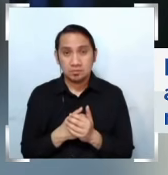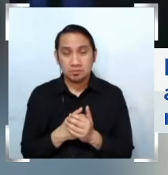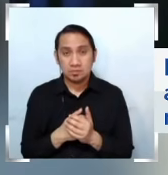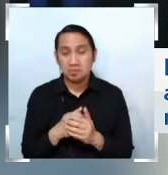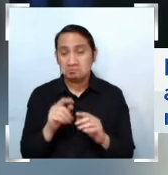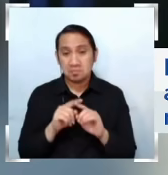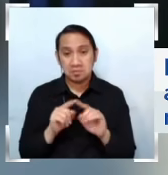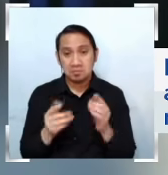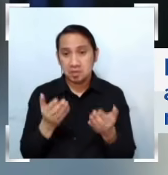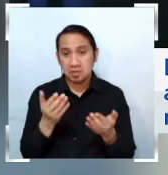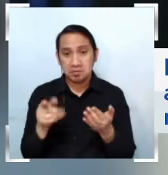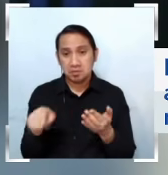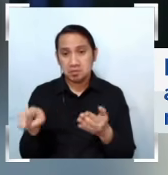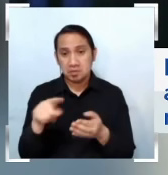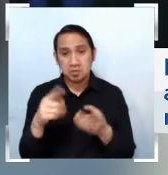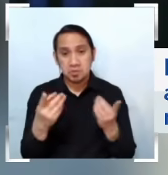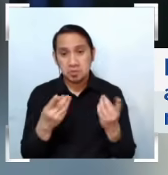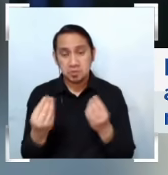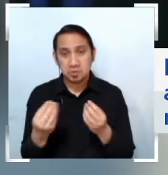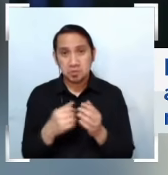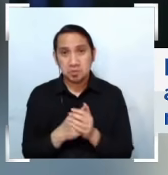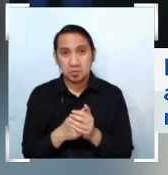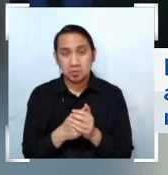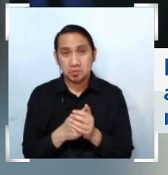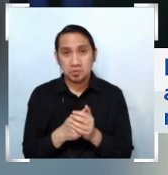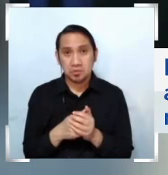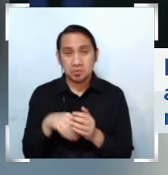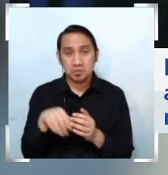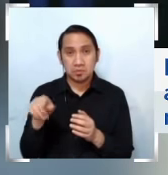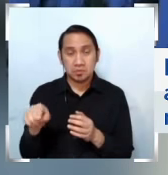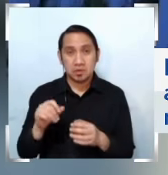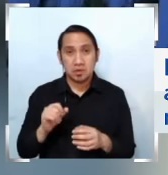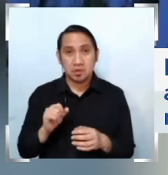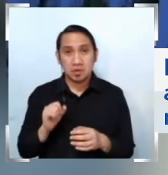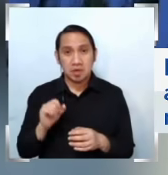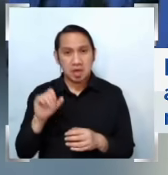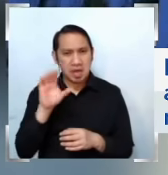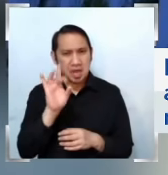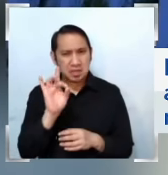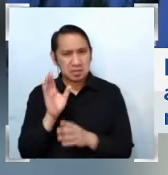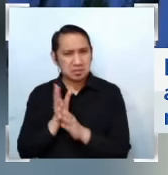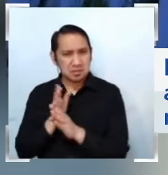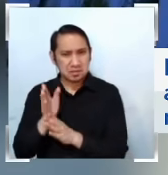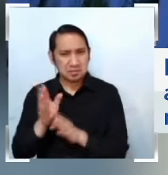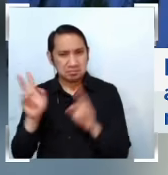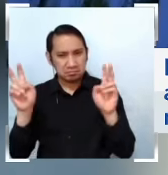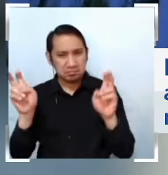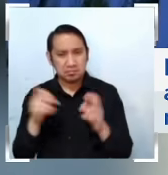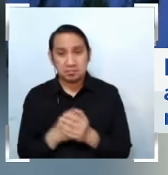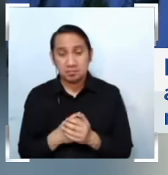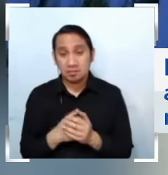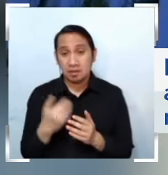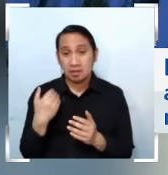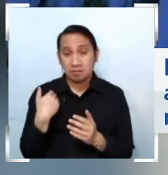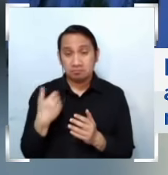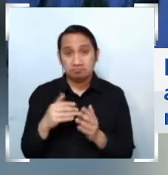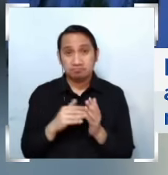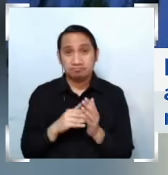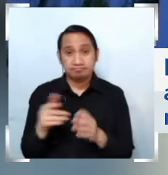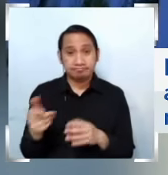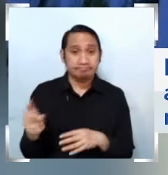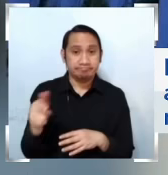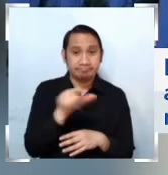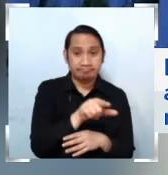ginagawa nila ito para hindi ma-ocho derecho ang kanilang mga senador ngayong taon na ito, no? May kontra-allegasyon pa sa oposisyon.